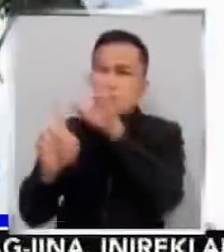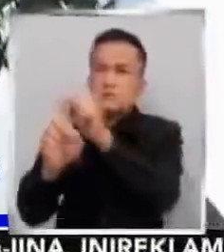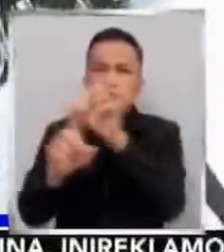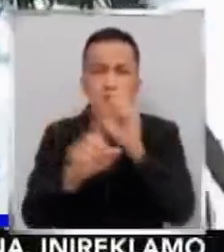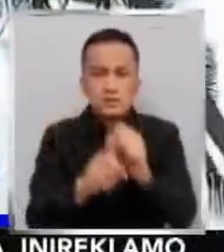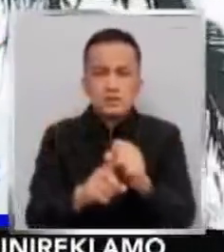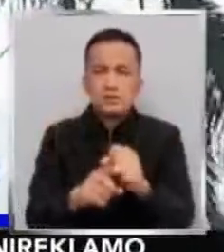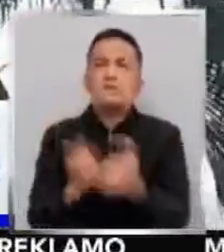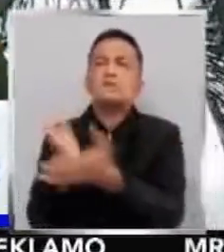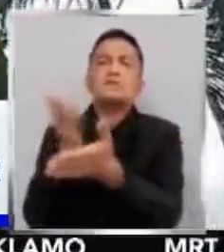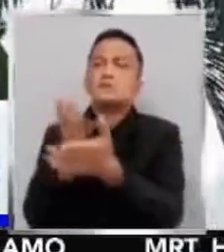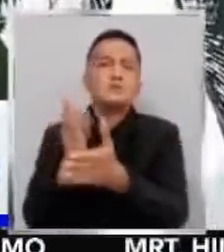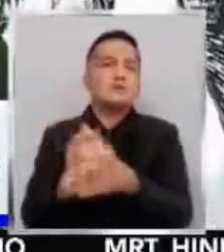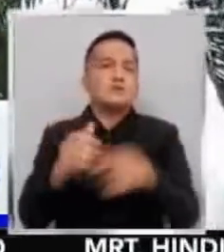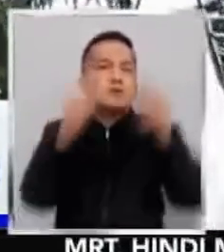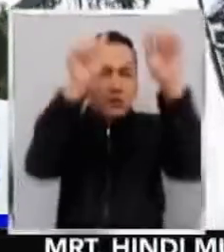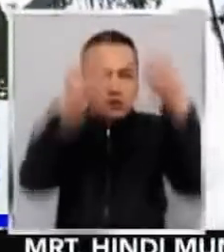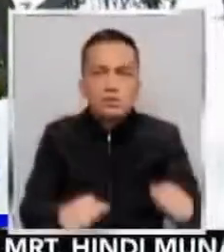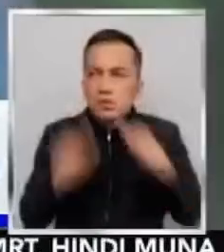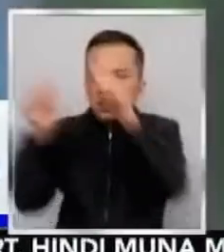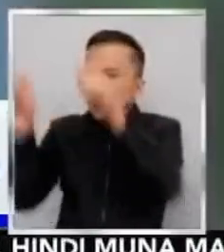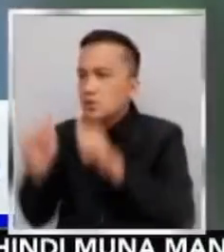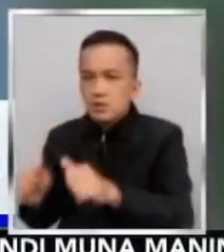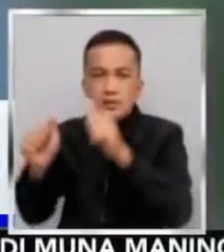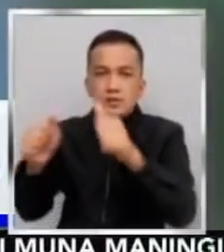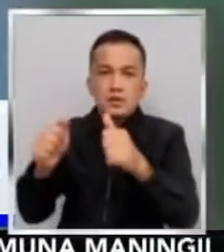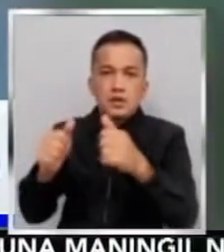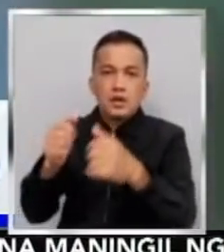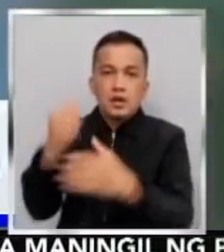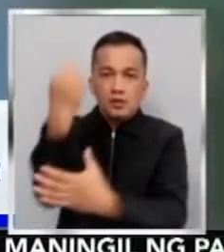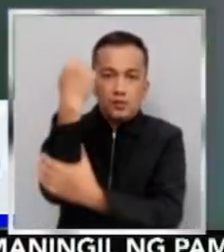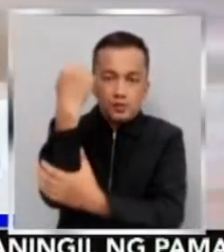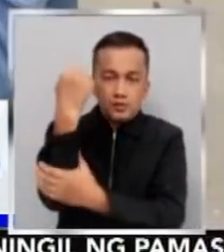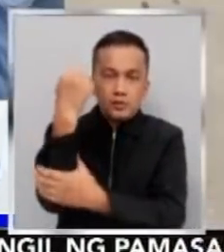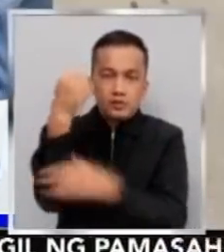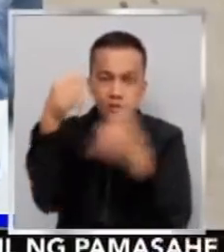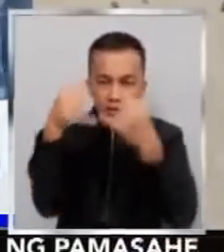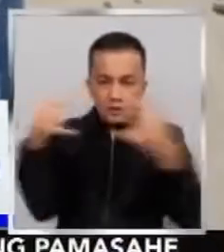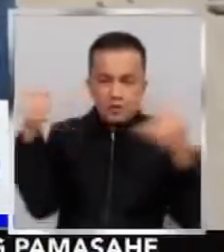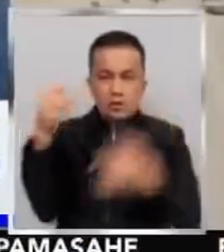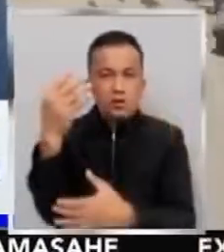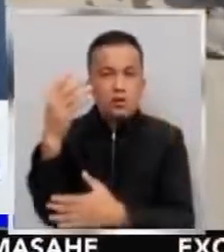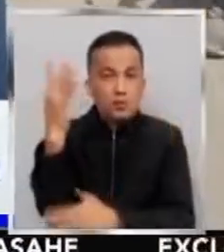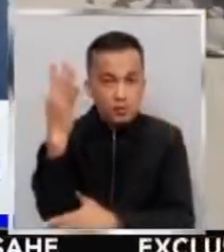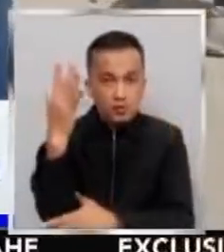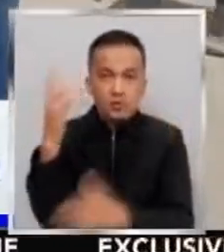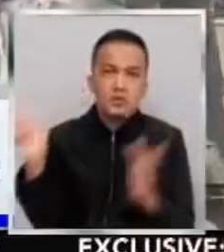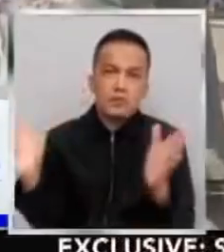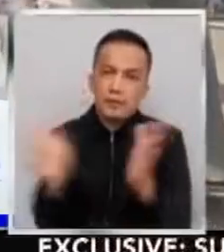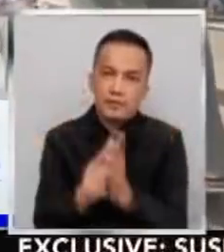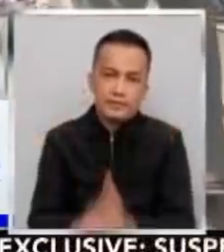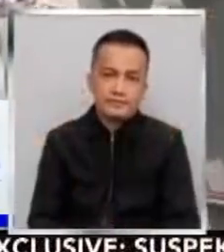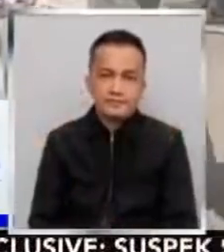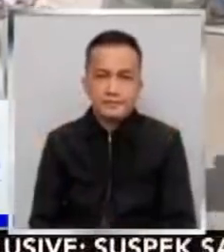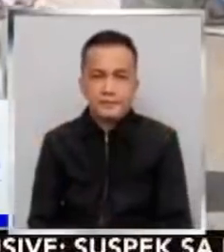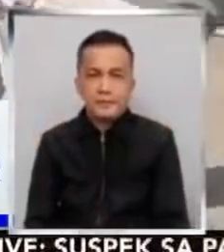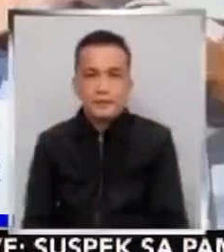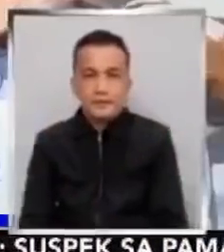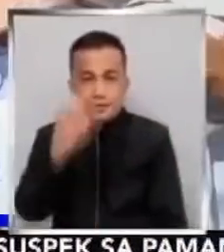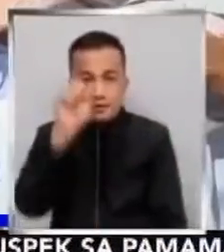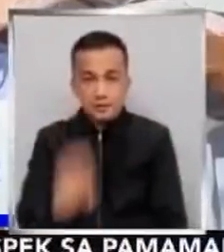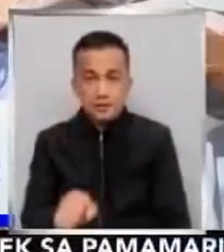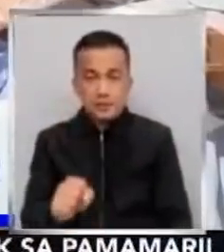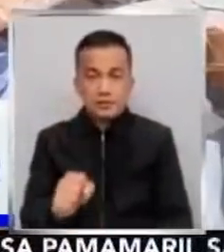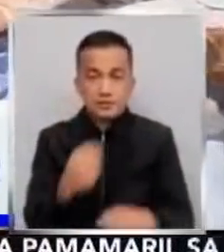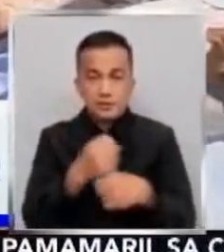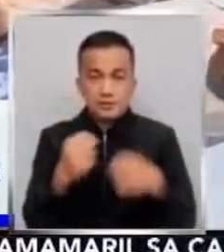ng campaign paraphernalia sa mga poste ng ilaw at mga puno na bawal. Sa South Cotabato, nagsagawa ng offline baklas ang